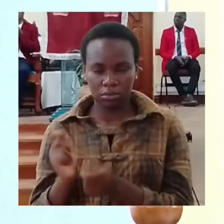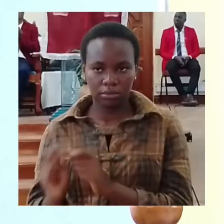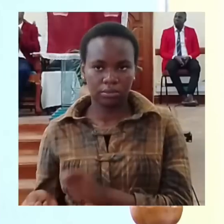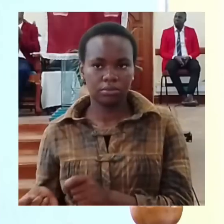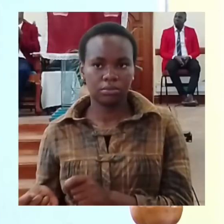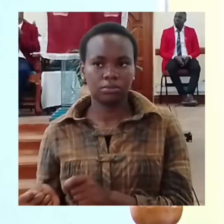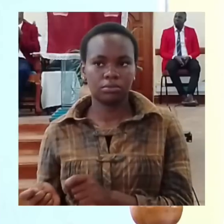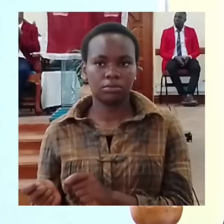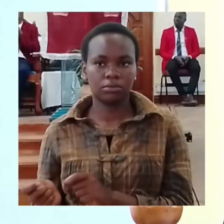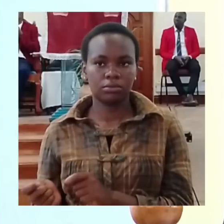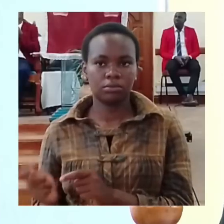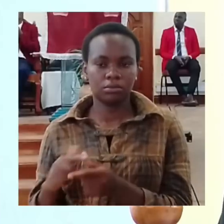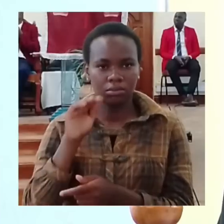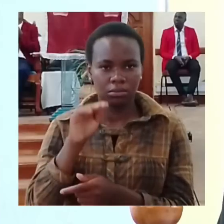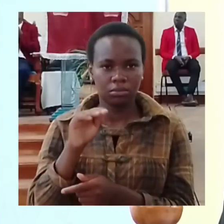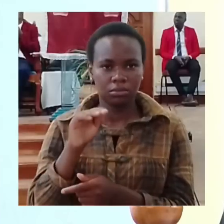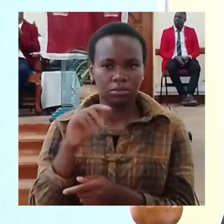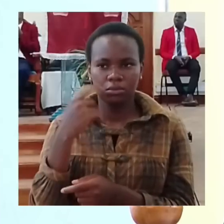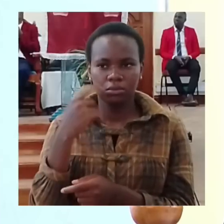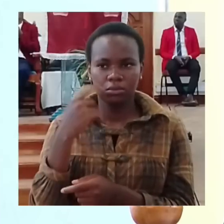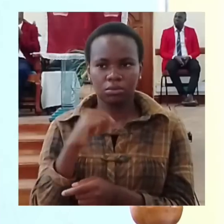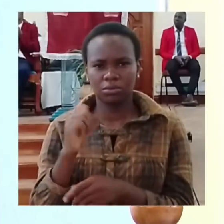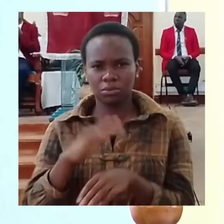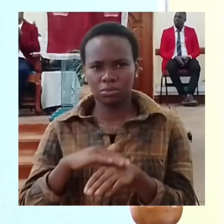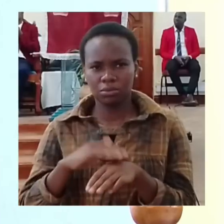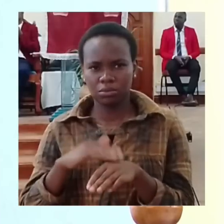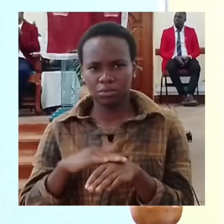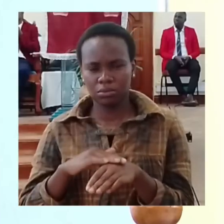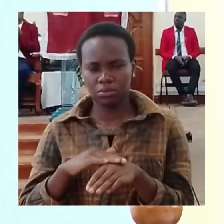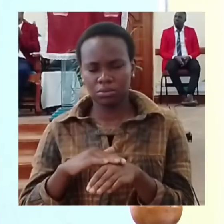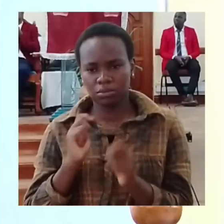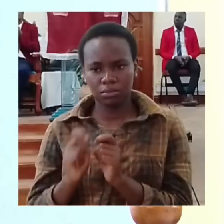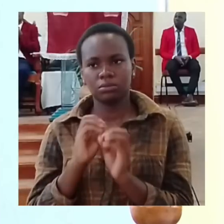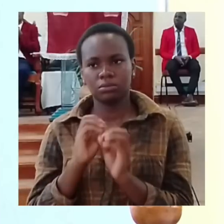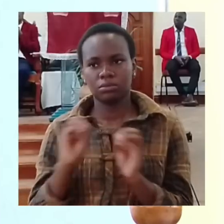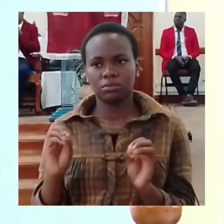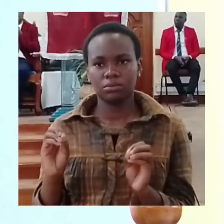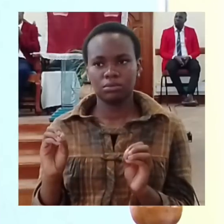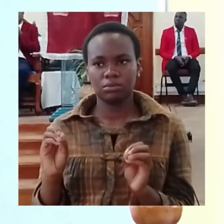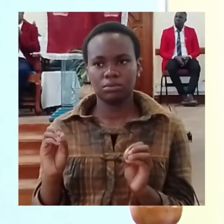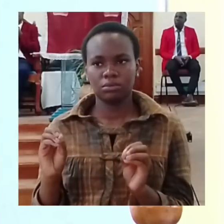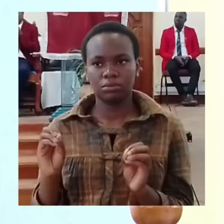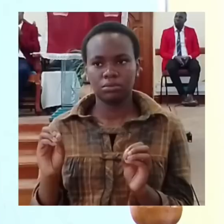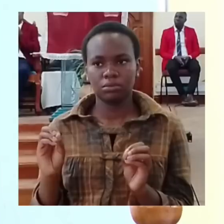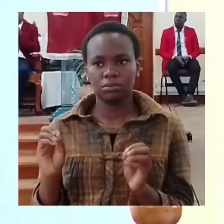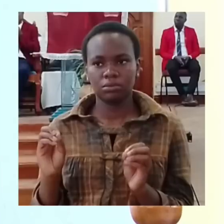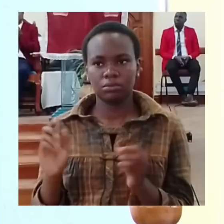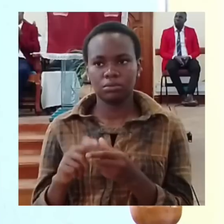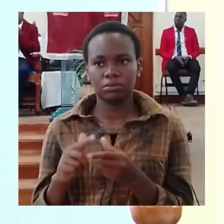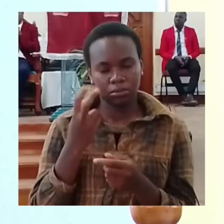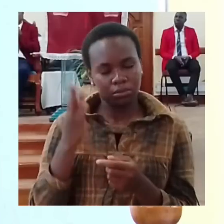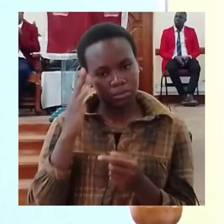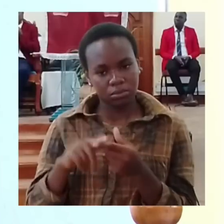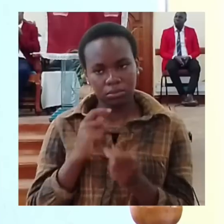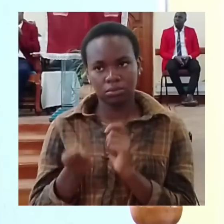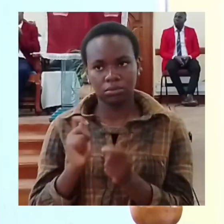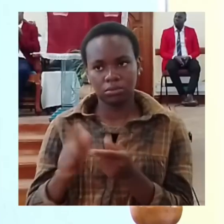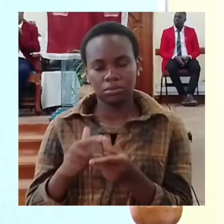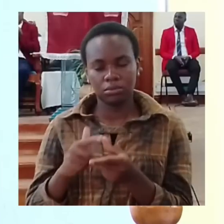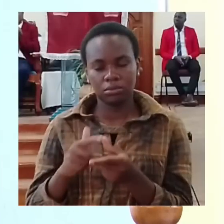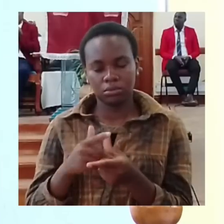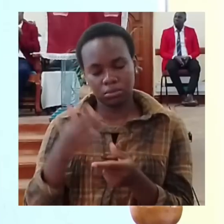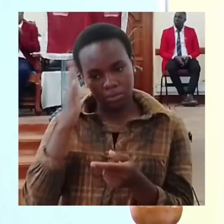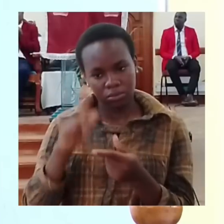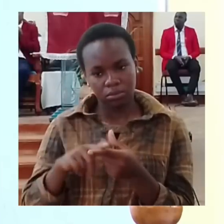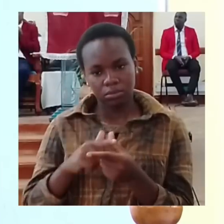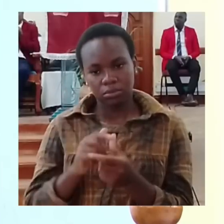na ũkoria gũtirĩ mũndũ ũngĩ mwegega ũngĩhũra, ndũke ũhũre. Angĩkorwo nĩ ũramenya nĩ kĩhũragwo wega nĩ kuga nĩ ũyũ ũrĩa gĩkaga